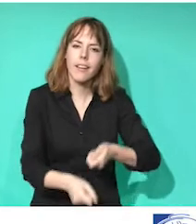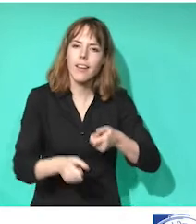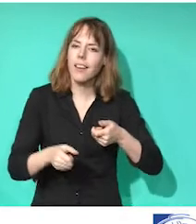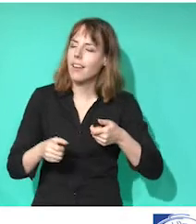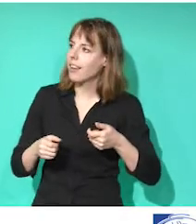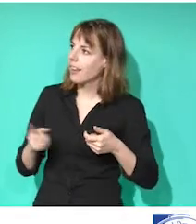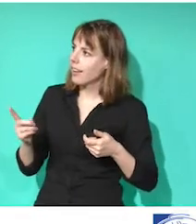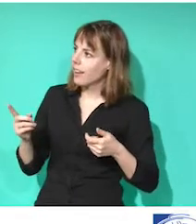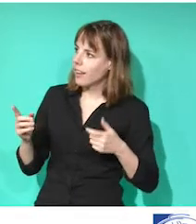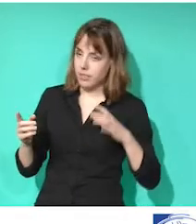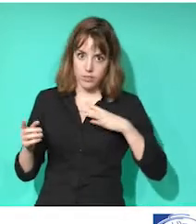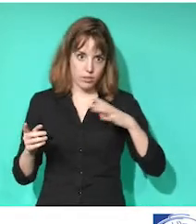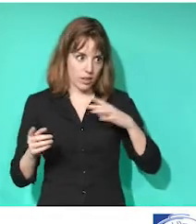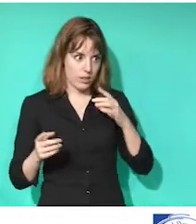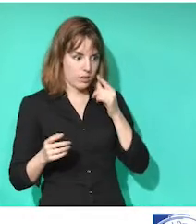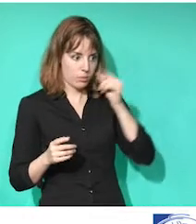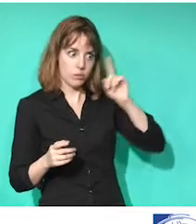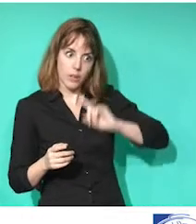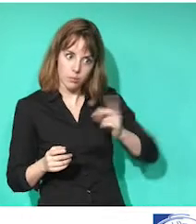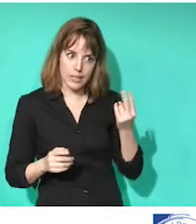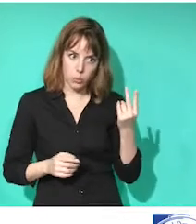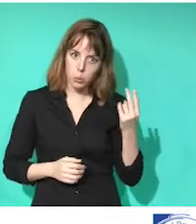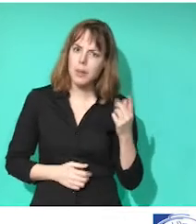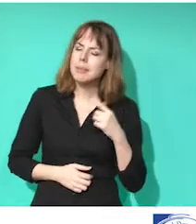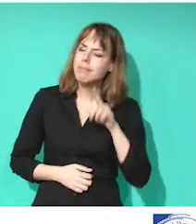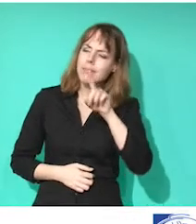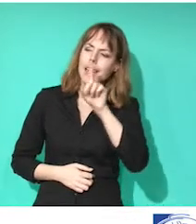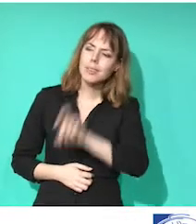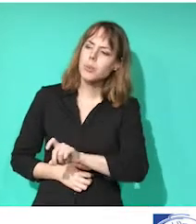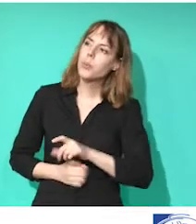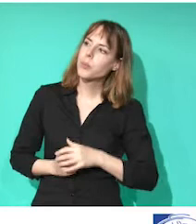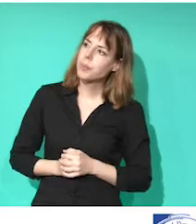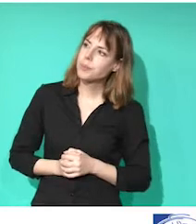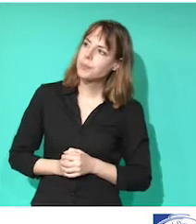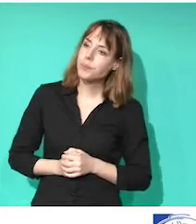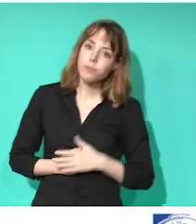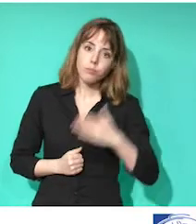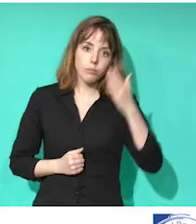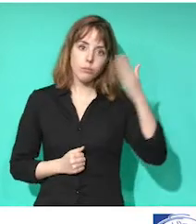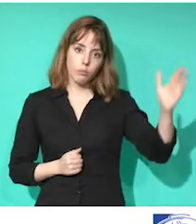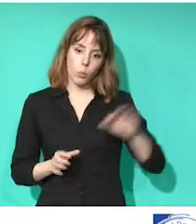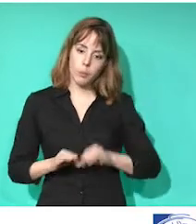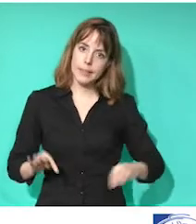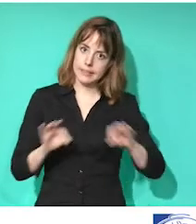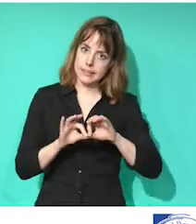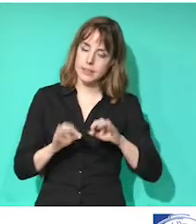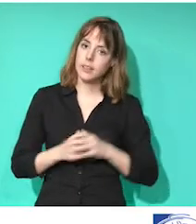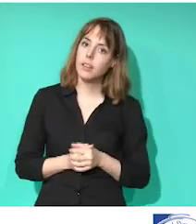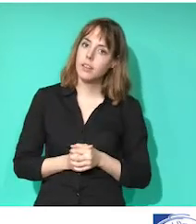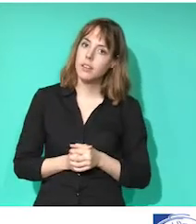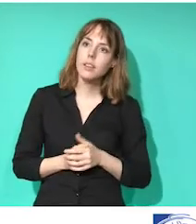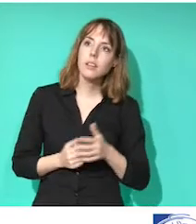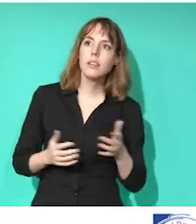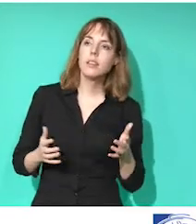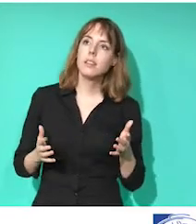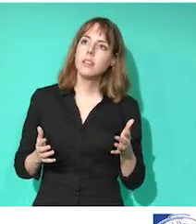Des hockeyeurs et hockeyeurs des hockeyeuses. Alors, petite question. Est-ce que les autres, dans les autres pays, il y a une espèce de regard